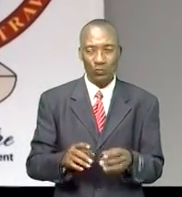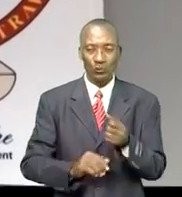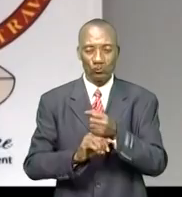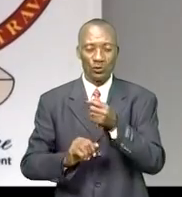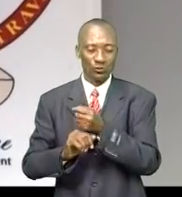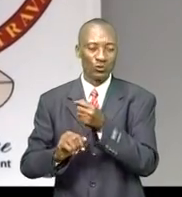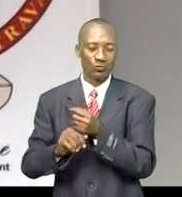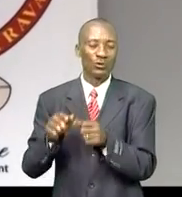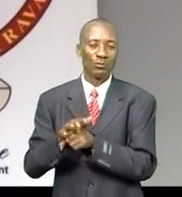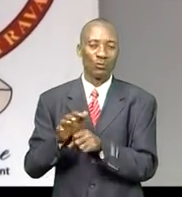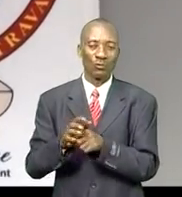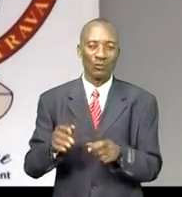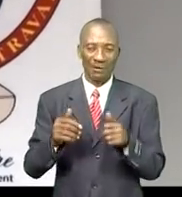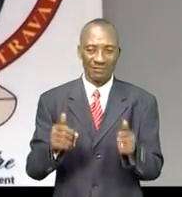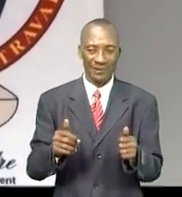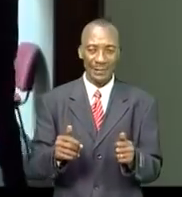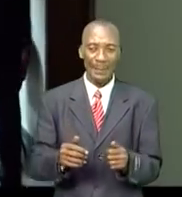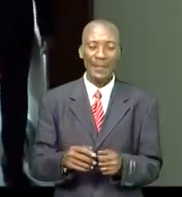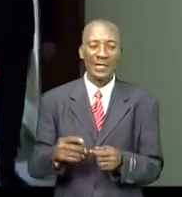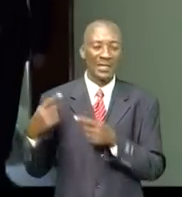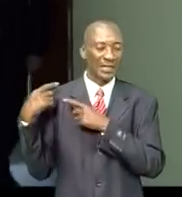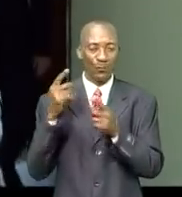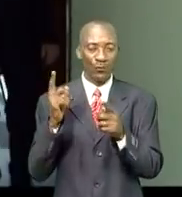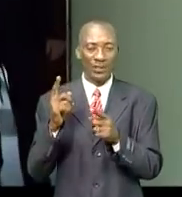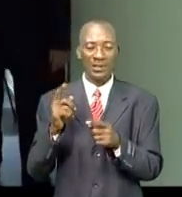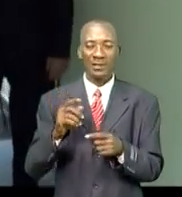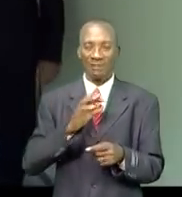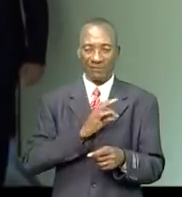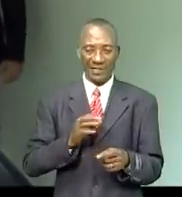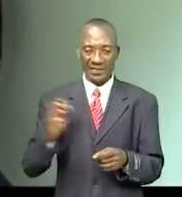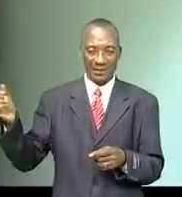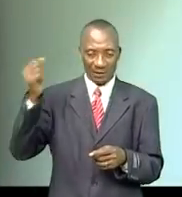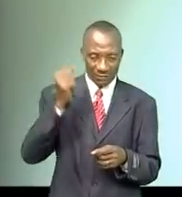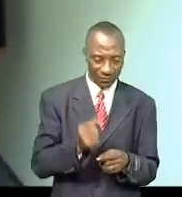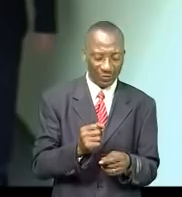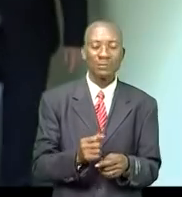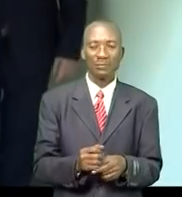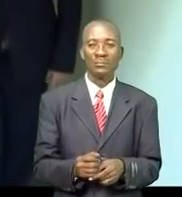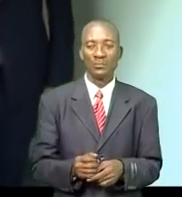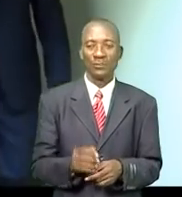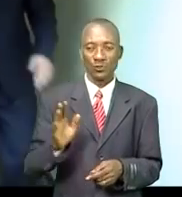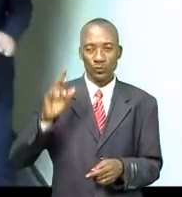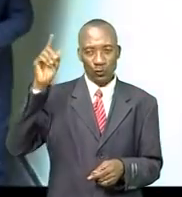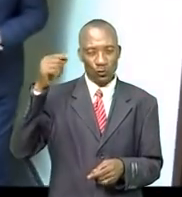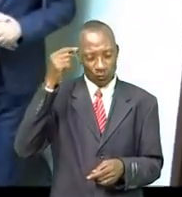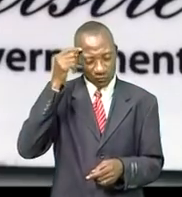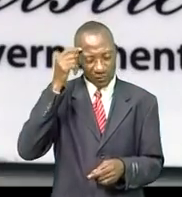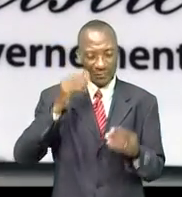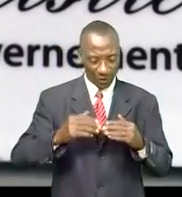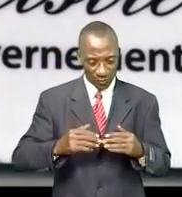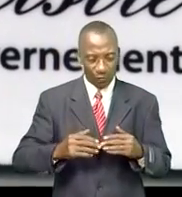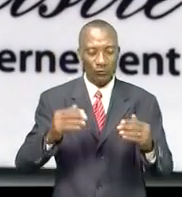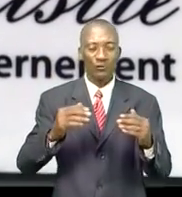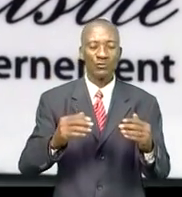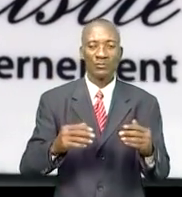vie, estime que depuis l'avènement de Félix-Antoine Tshisekedi au sommet de l'État, son gouvernement manifeste une volonté d'aider